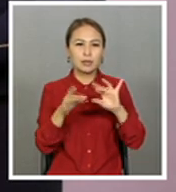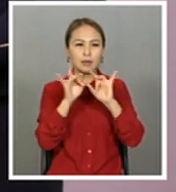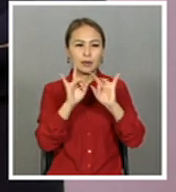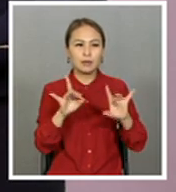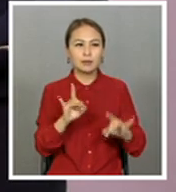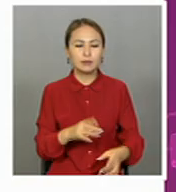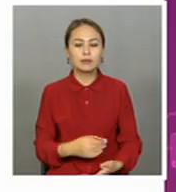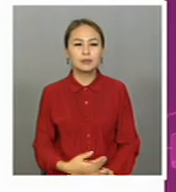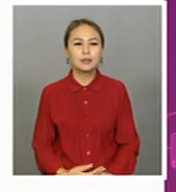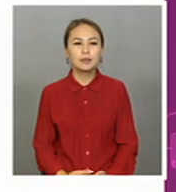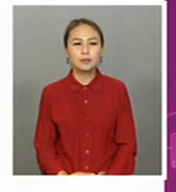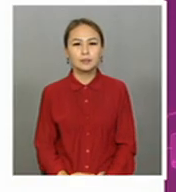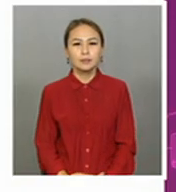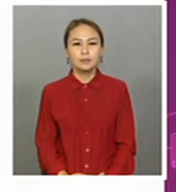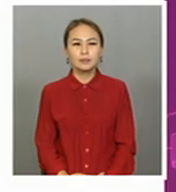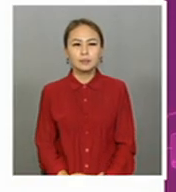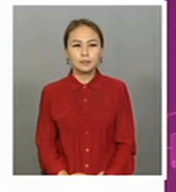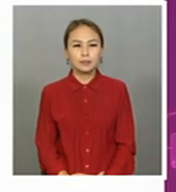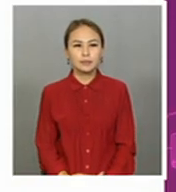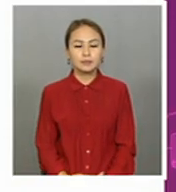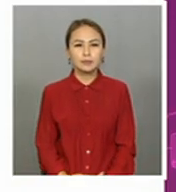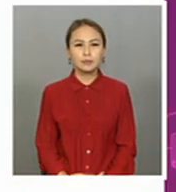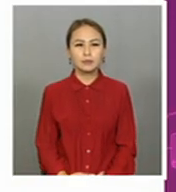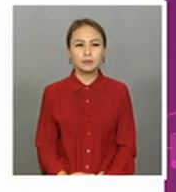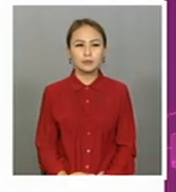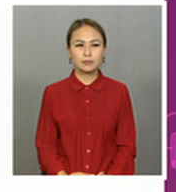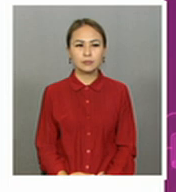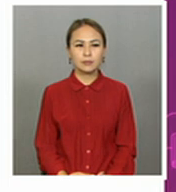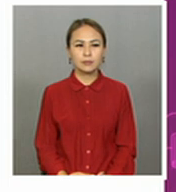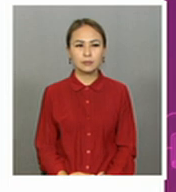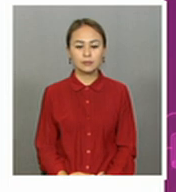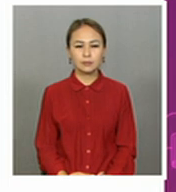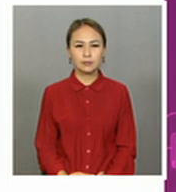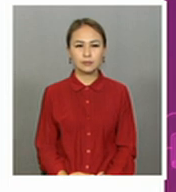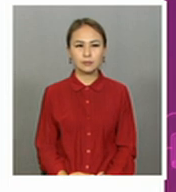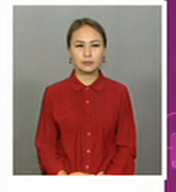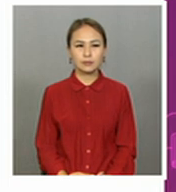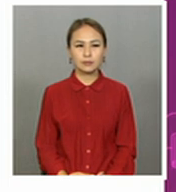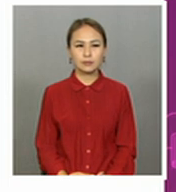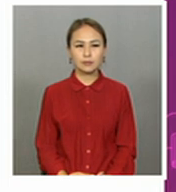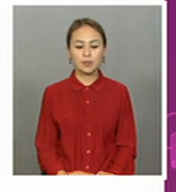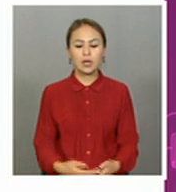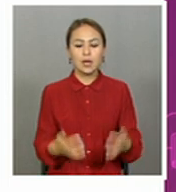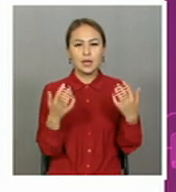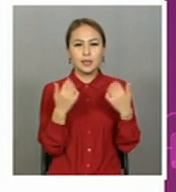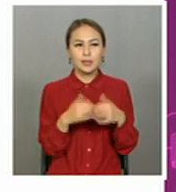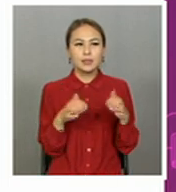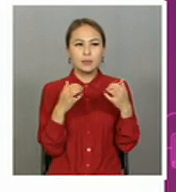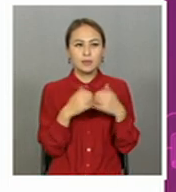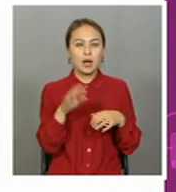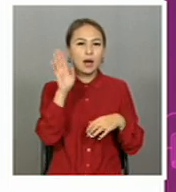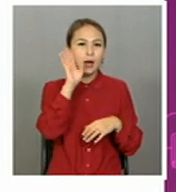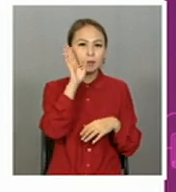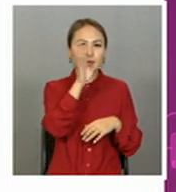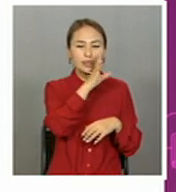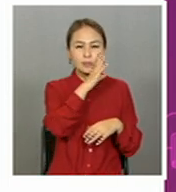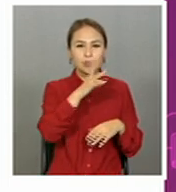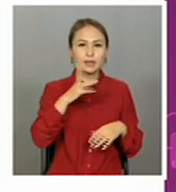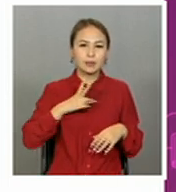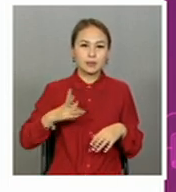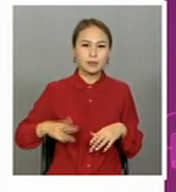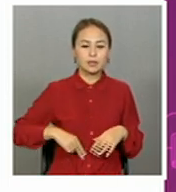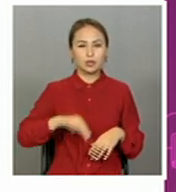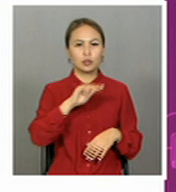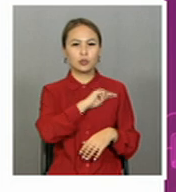істегенін айтыңдар. Есепте не белгілі? Есепте анасы мен қызының